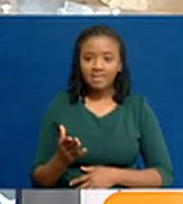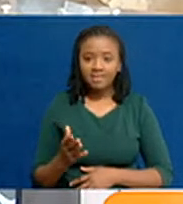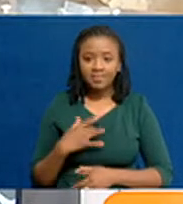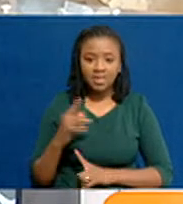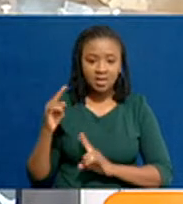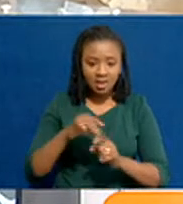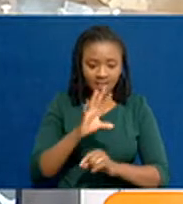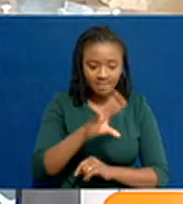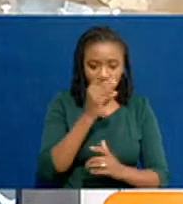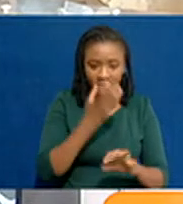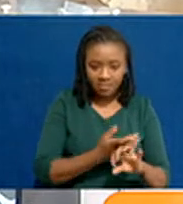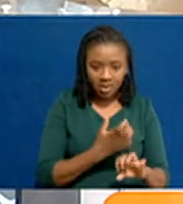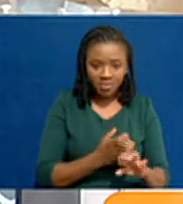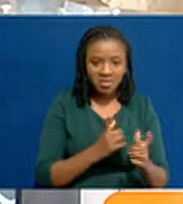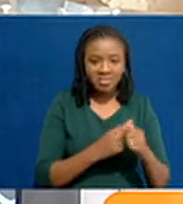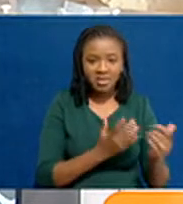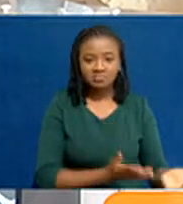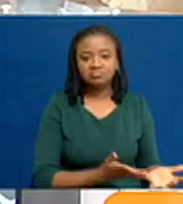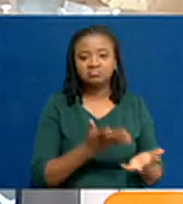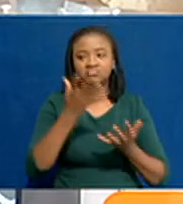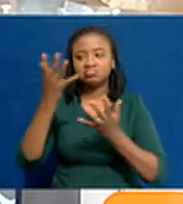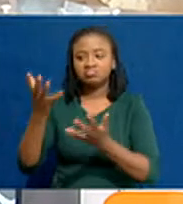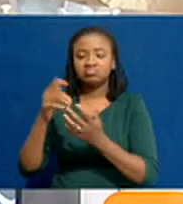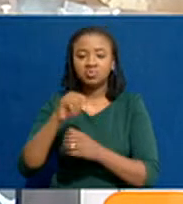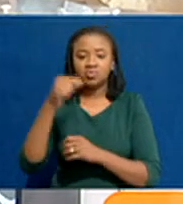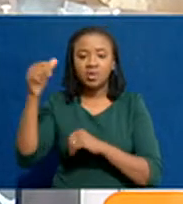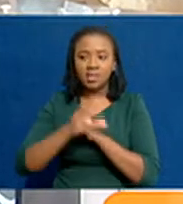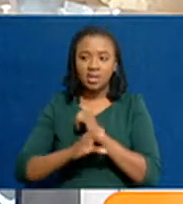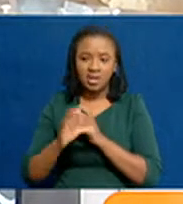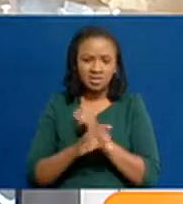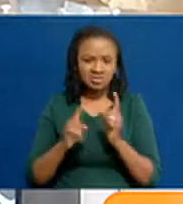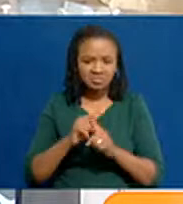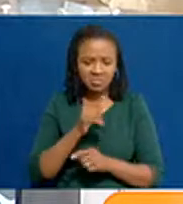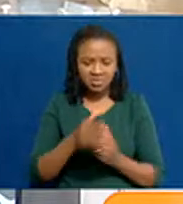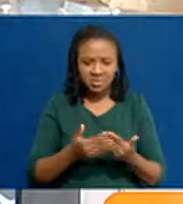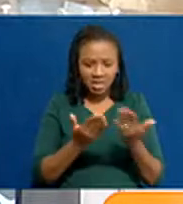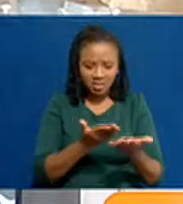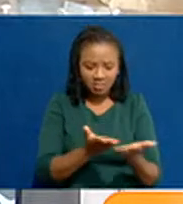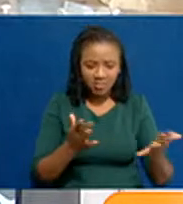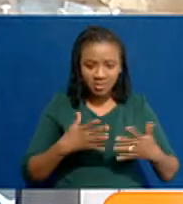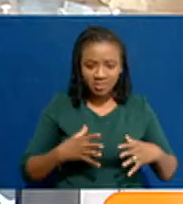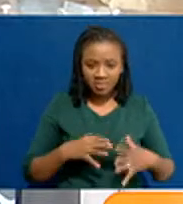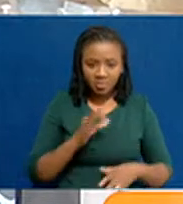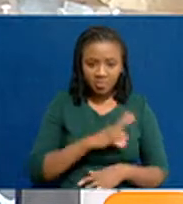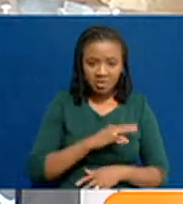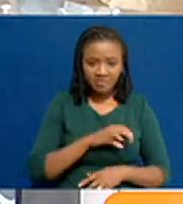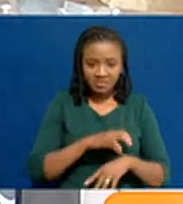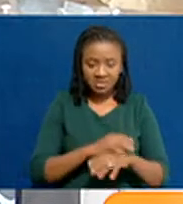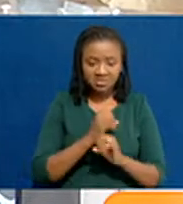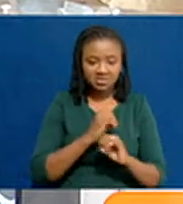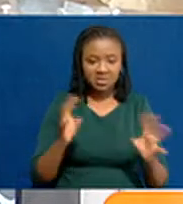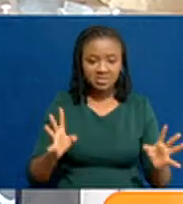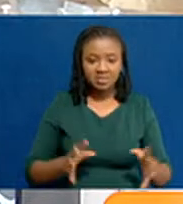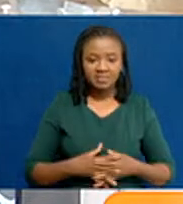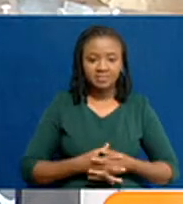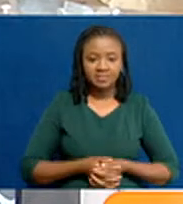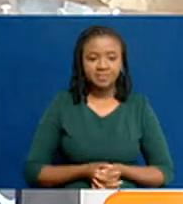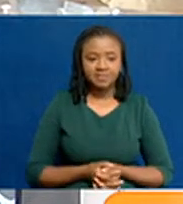mawe hayo na kuyasafirisha nje ya nchi bila kufaidika kwao. Crispin Otieno na taarifa